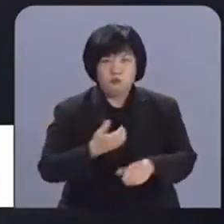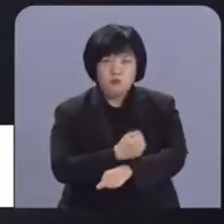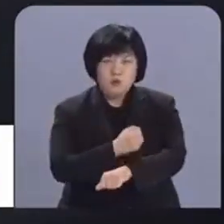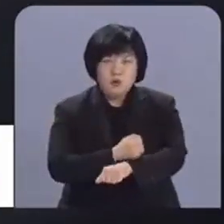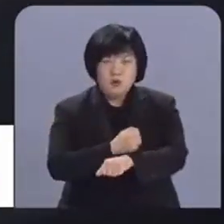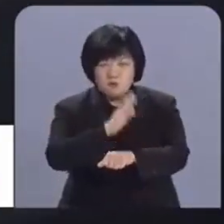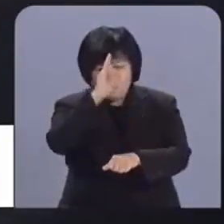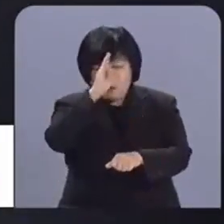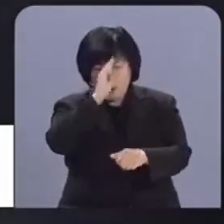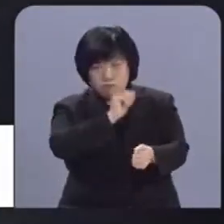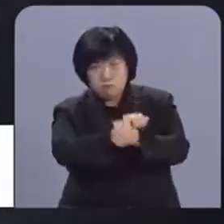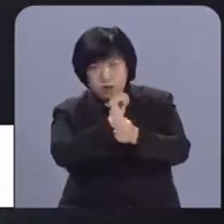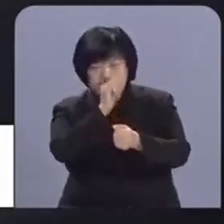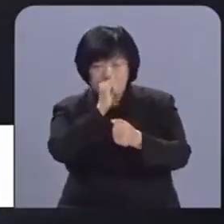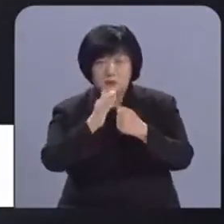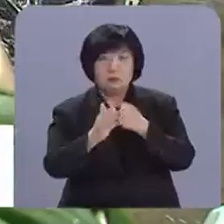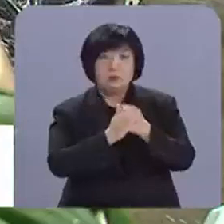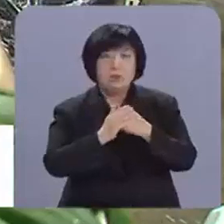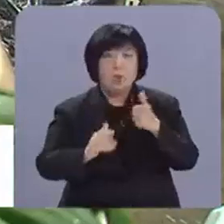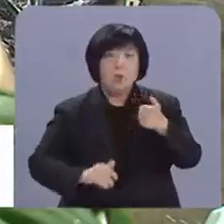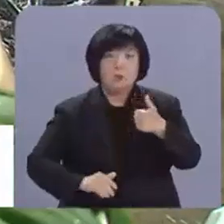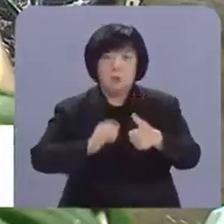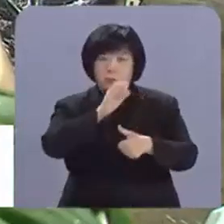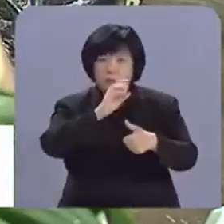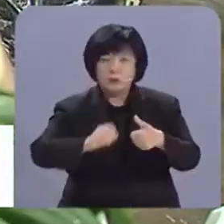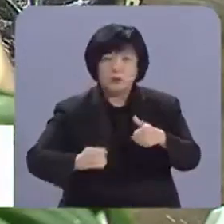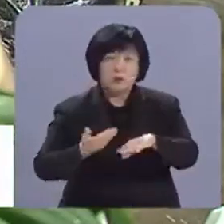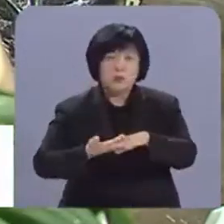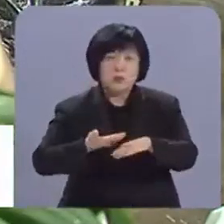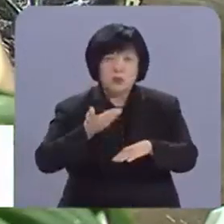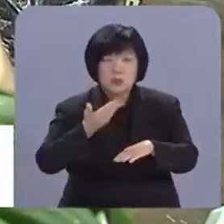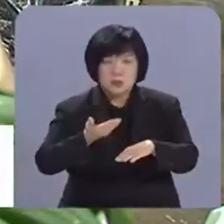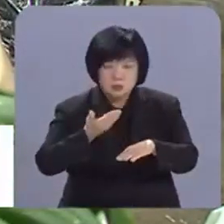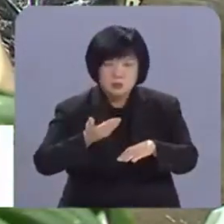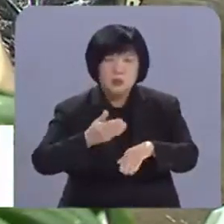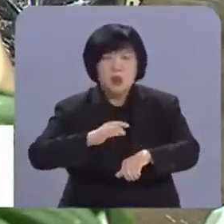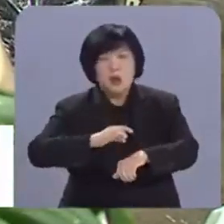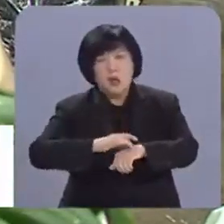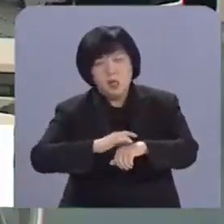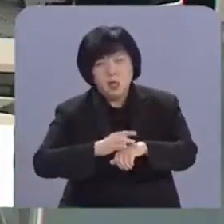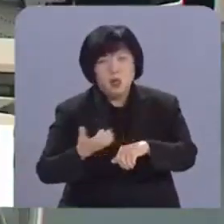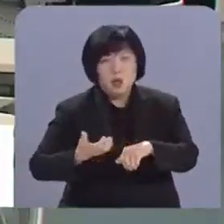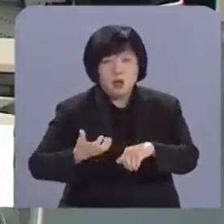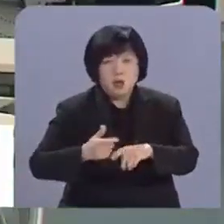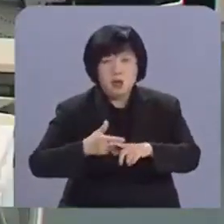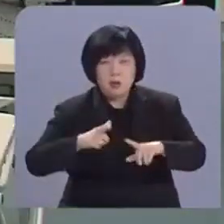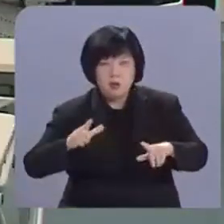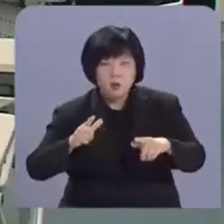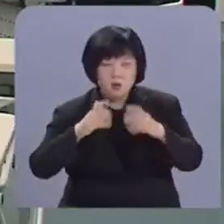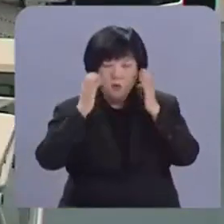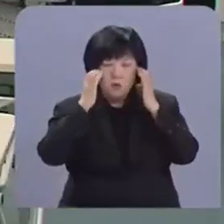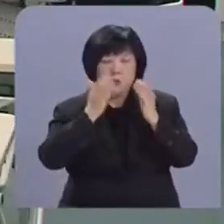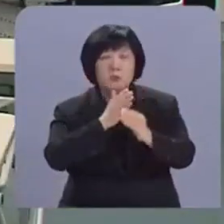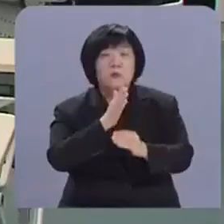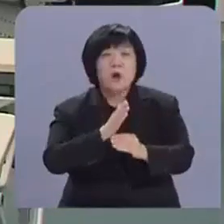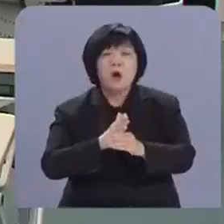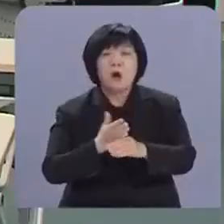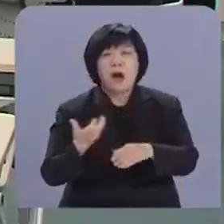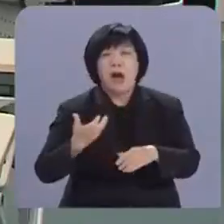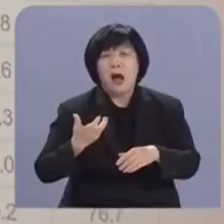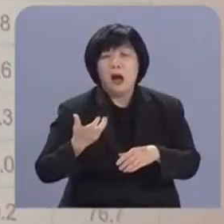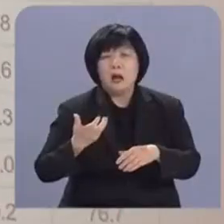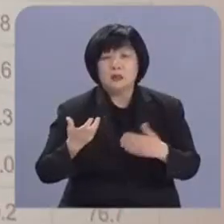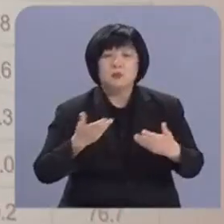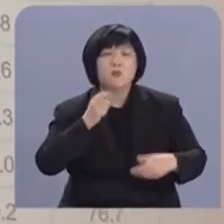질병으로 이어져 자영업자의 55% 이상이 근골격계 질환에 시달리고 있습니다. 전문가들은 아파서 일을